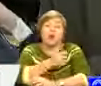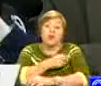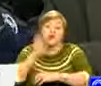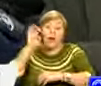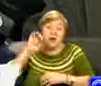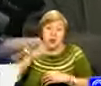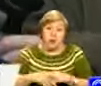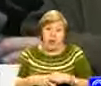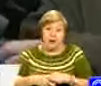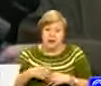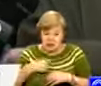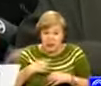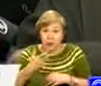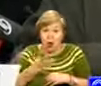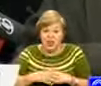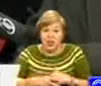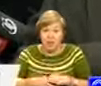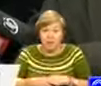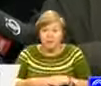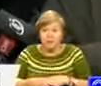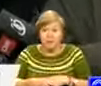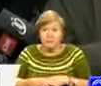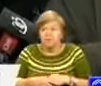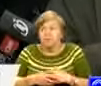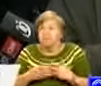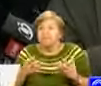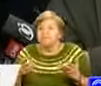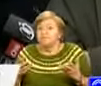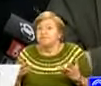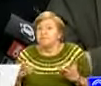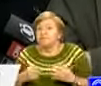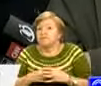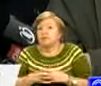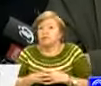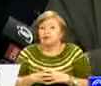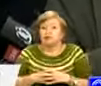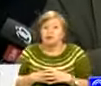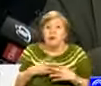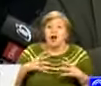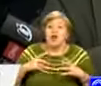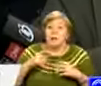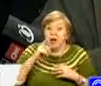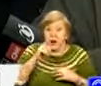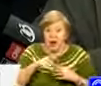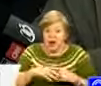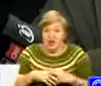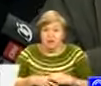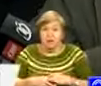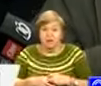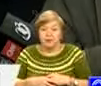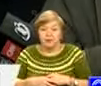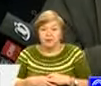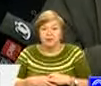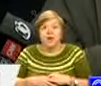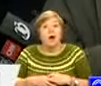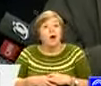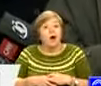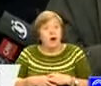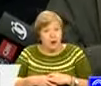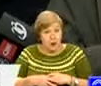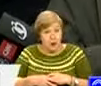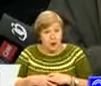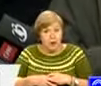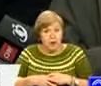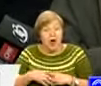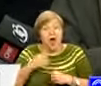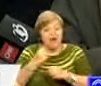lucru? Trebuie să clarificăm câteva lucruri. Partidul Național Liberal a făcut, nu doar a